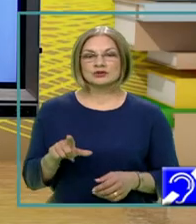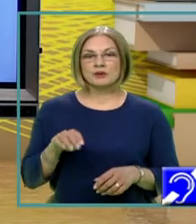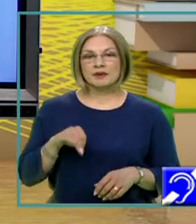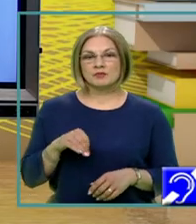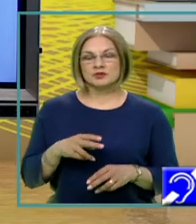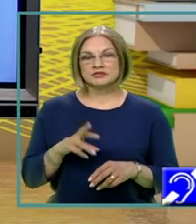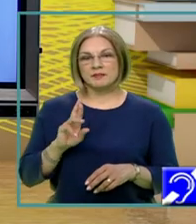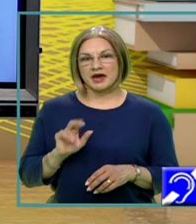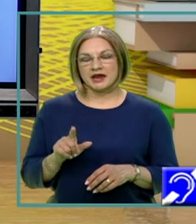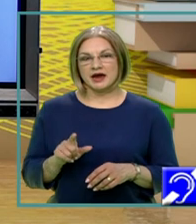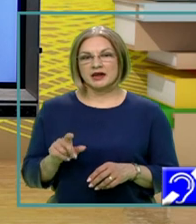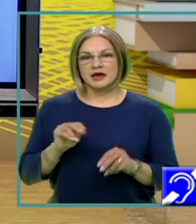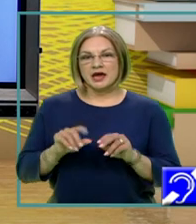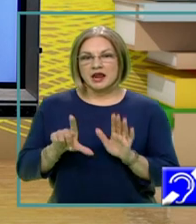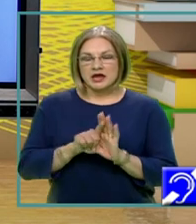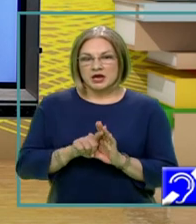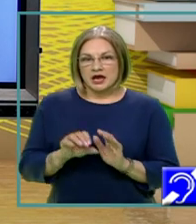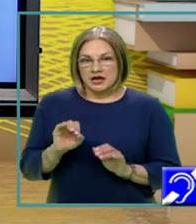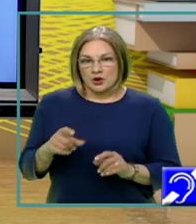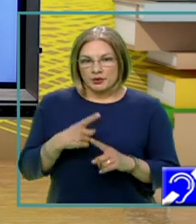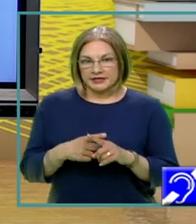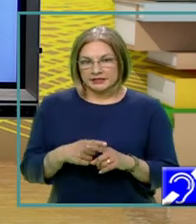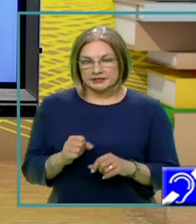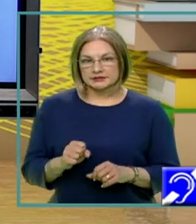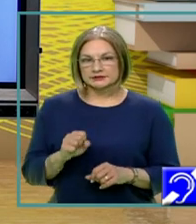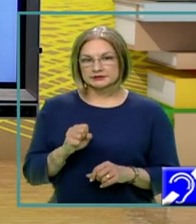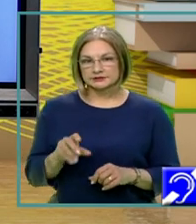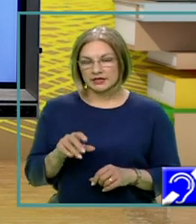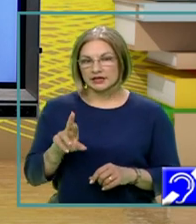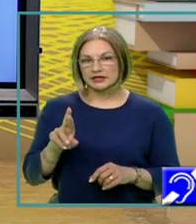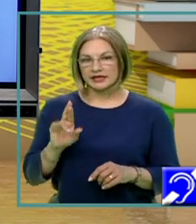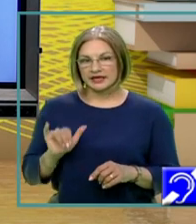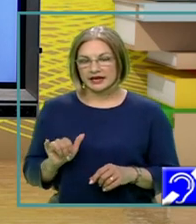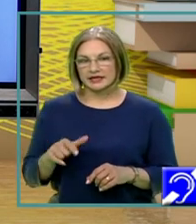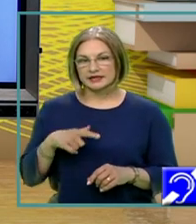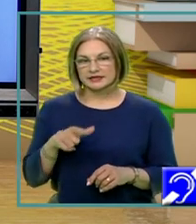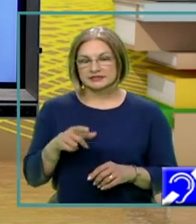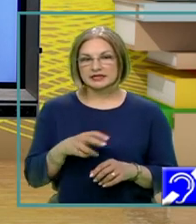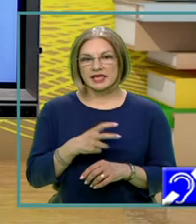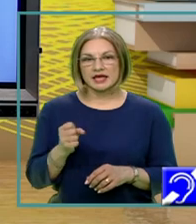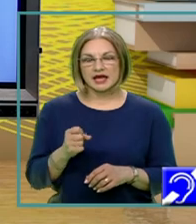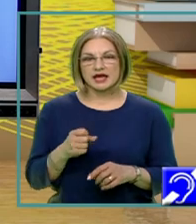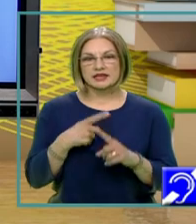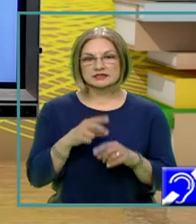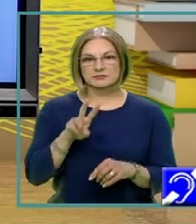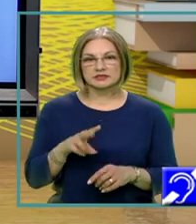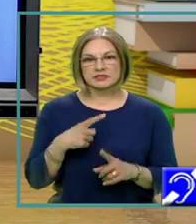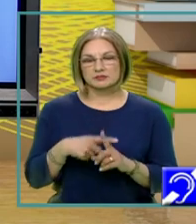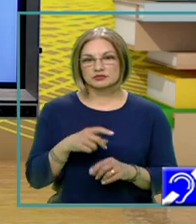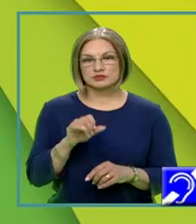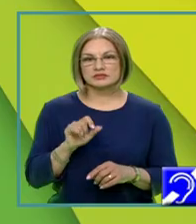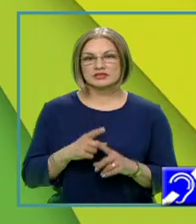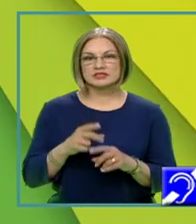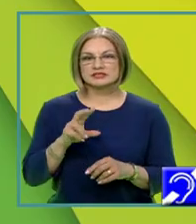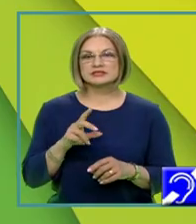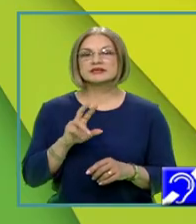reale se definește legea de compoziție cstar Y8 cu x pătrat plus x y